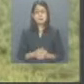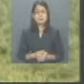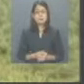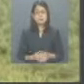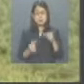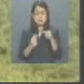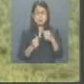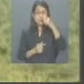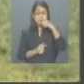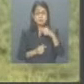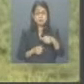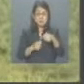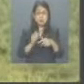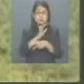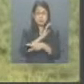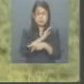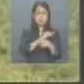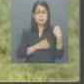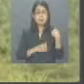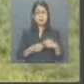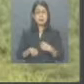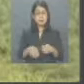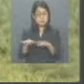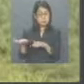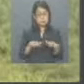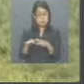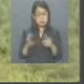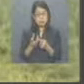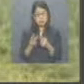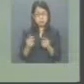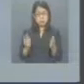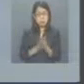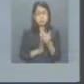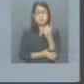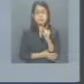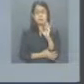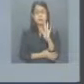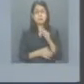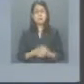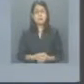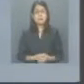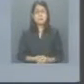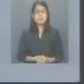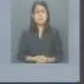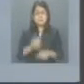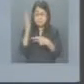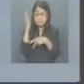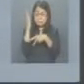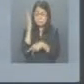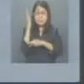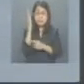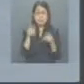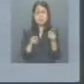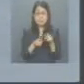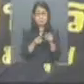ยที่จังหวัดภูเก็ตก็ได้เกิดแผ่นดินไหวรวมแล้ว15ครั้งส่วนในจังหวัดพังงาซึ่งเป็นหนึ่งในพื้นที่ที่มีร